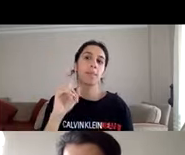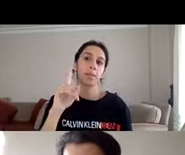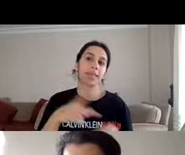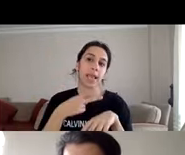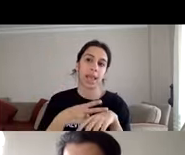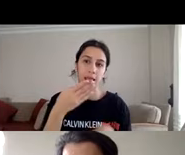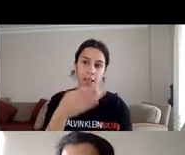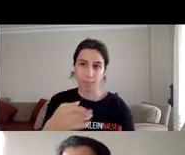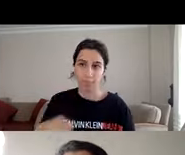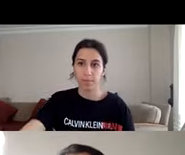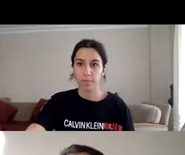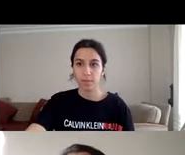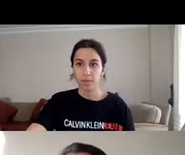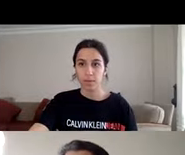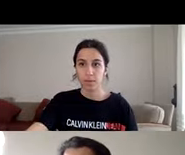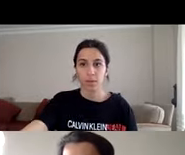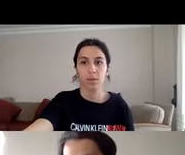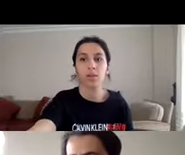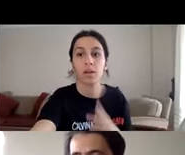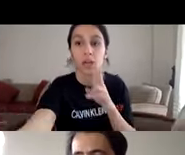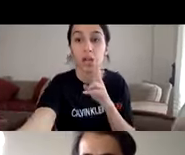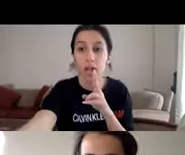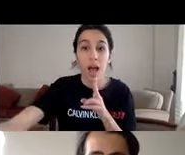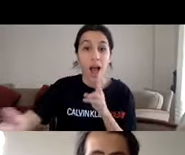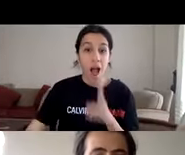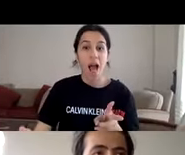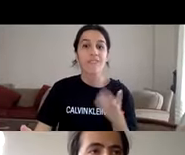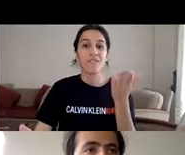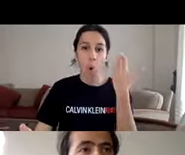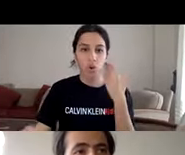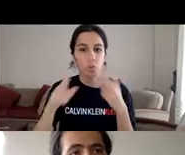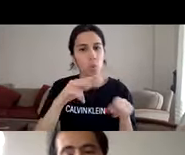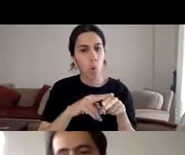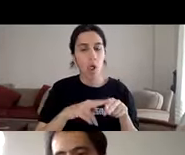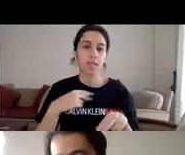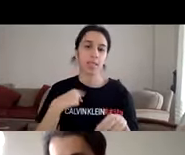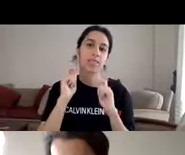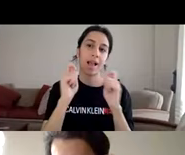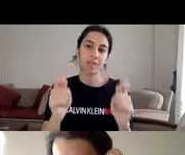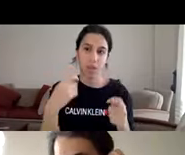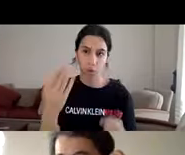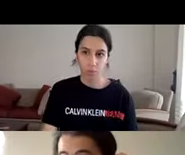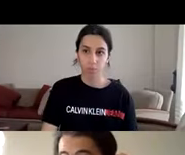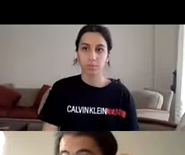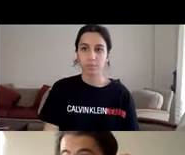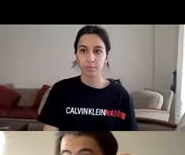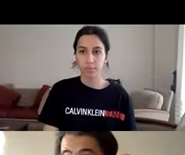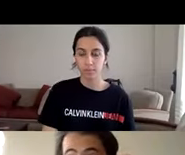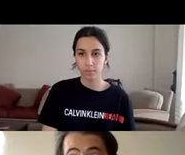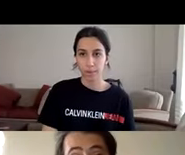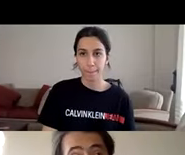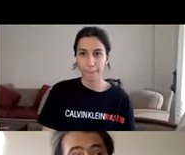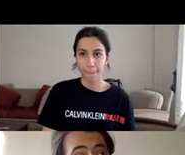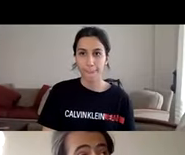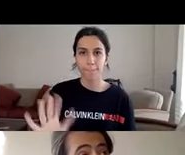deneyim. Özellikle karar vericilere bunları kullanmalarını öneriyoruz. Peki bir sürü araçtan bahsettiniz hocam. Bunları